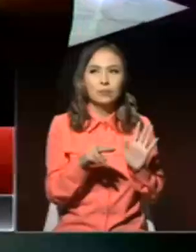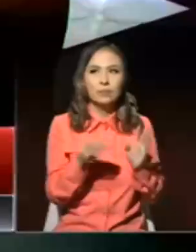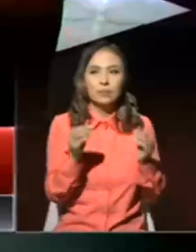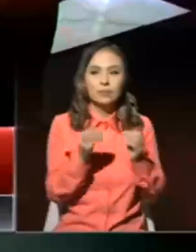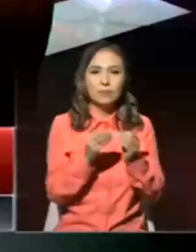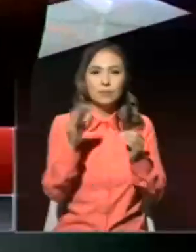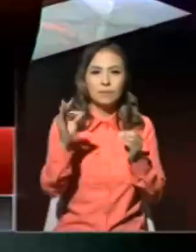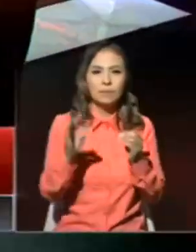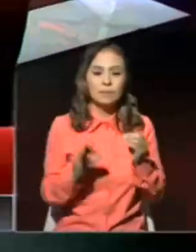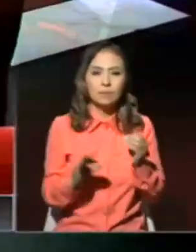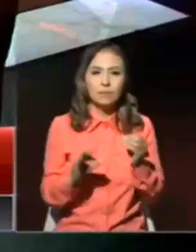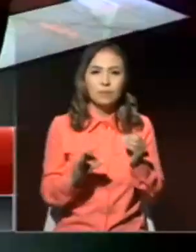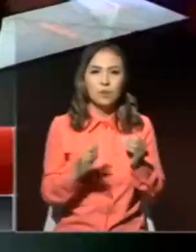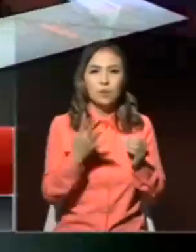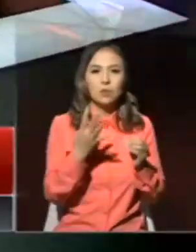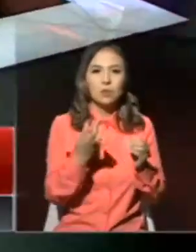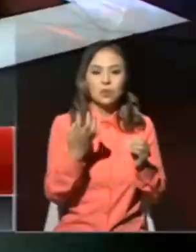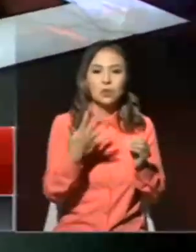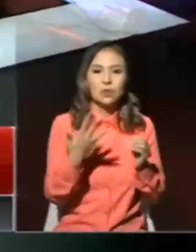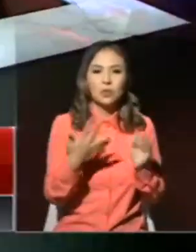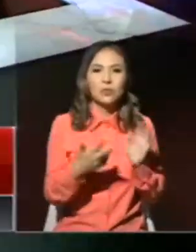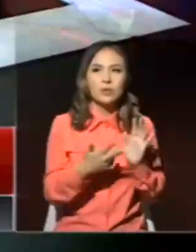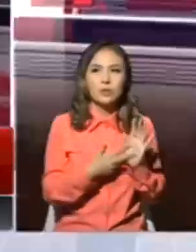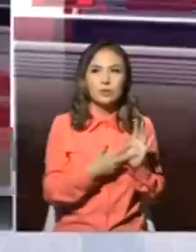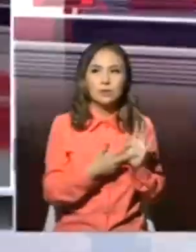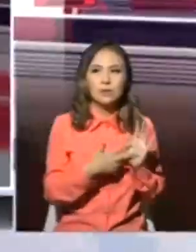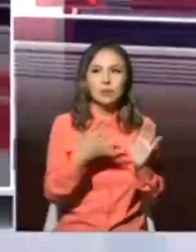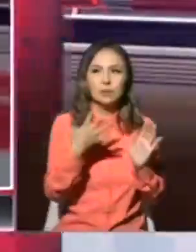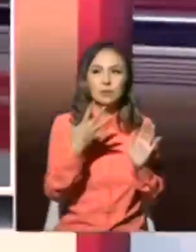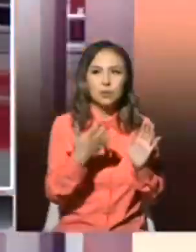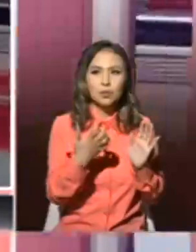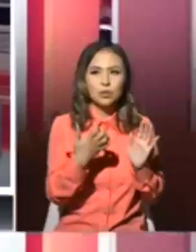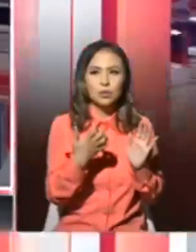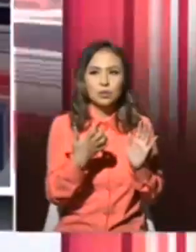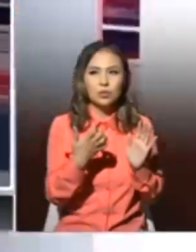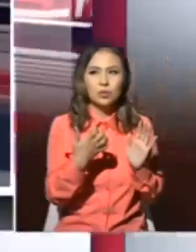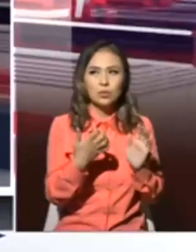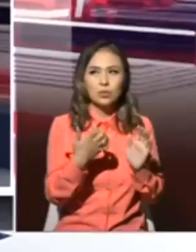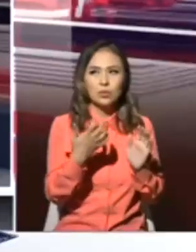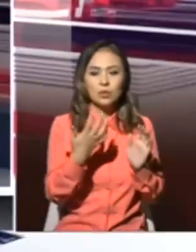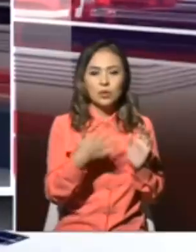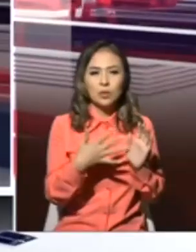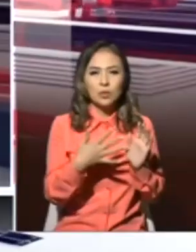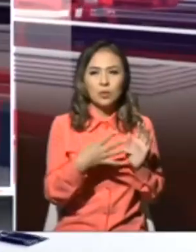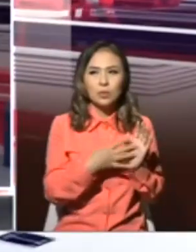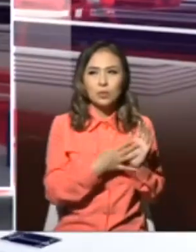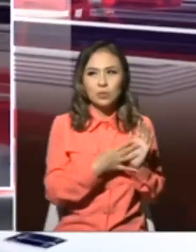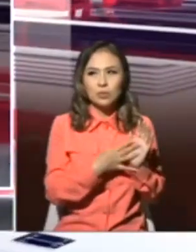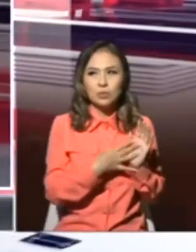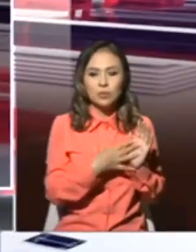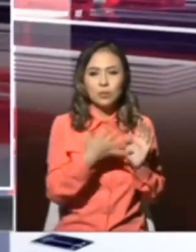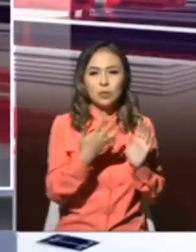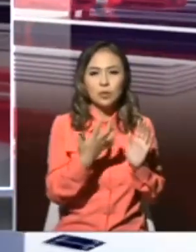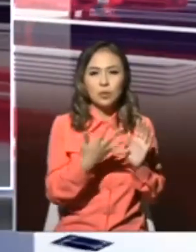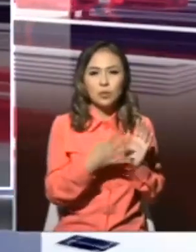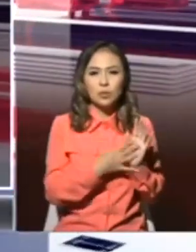10%-ға көбейген. 554 миллиардқа барған. 501 миллиард. 20 жылы 589 миллиард